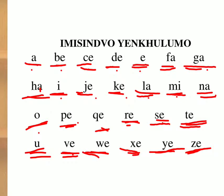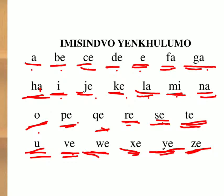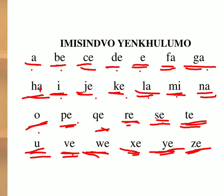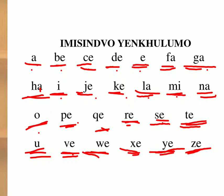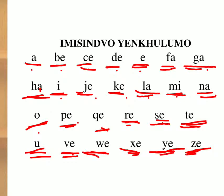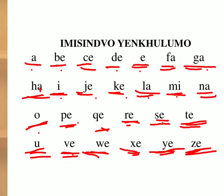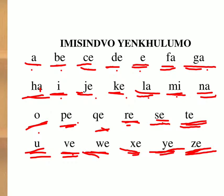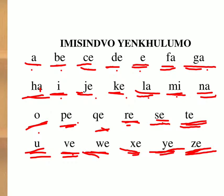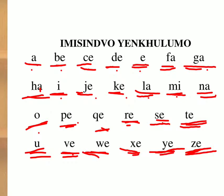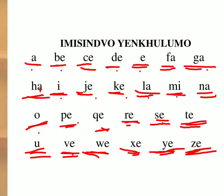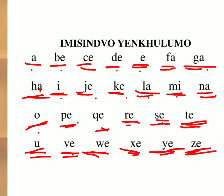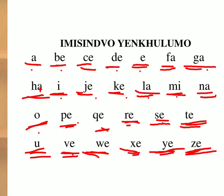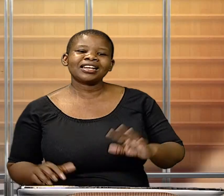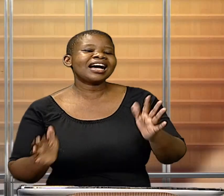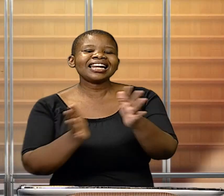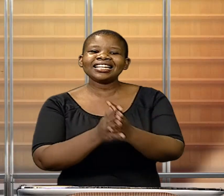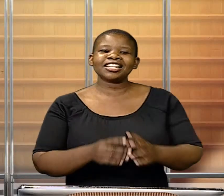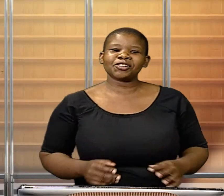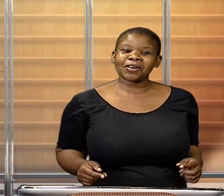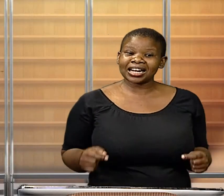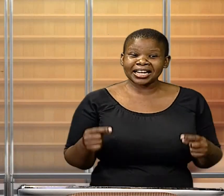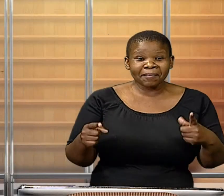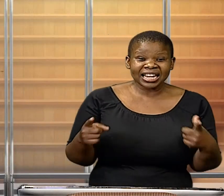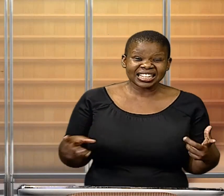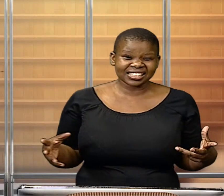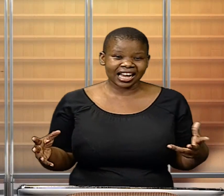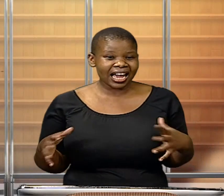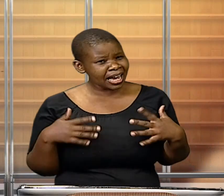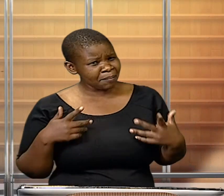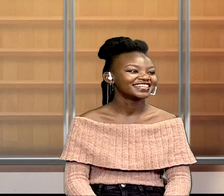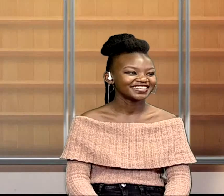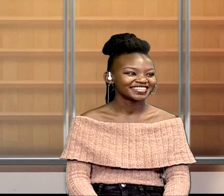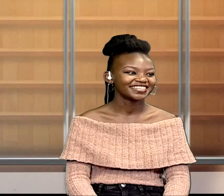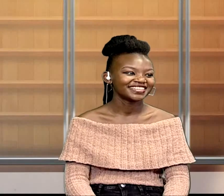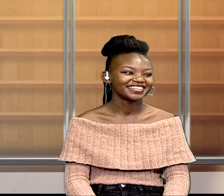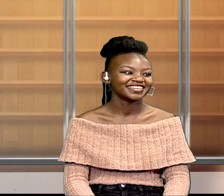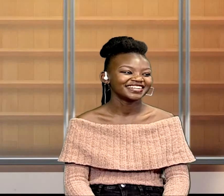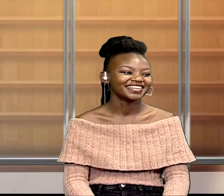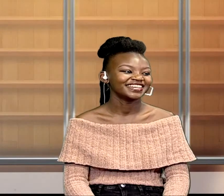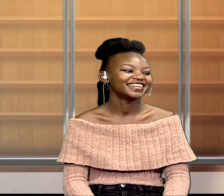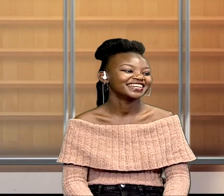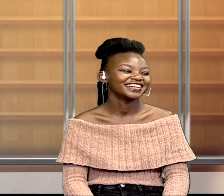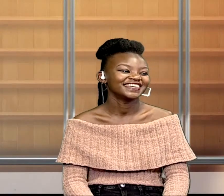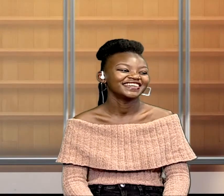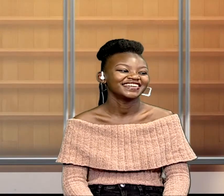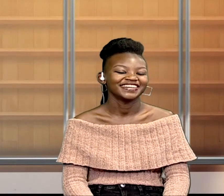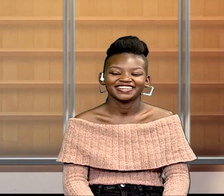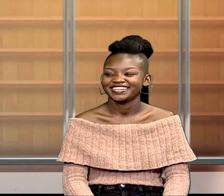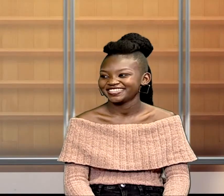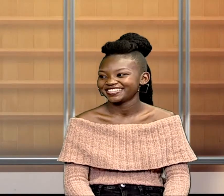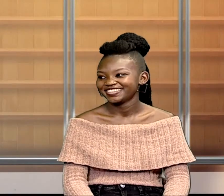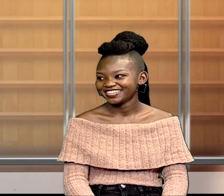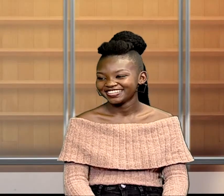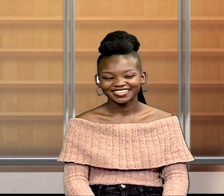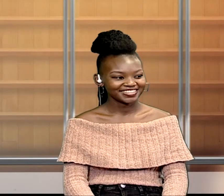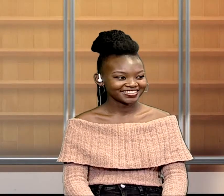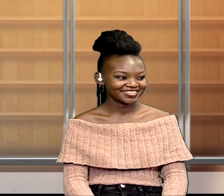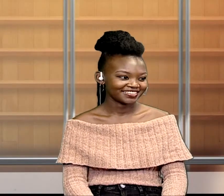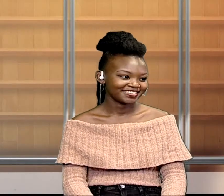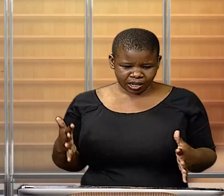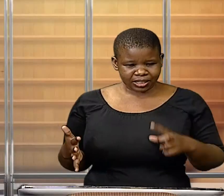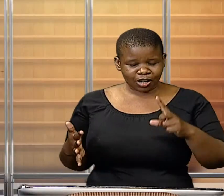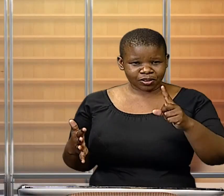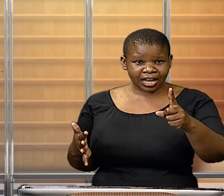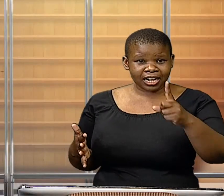wexe yeze. Nanginale rato wangihlabelisa. Angamuva. Sesitamuva next time.